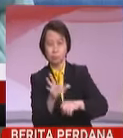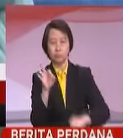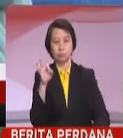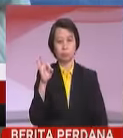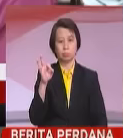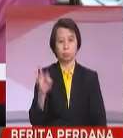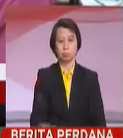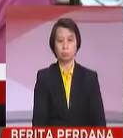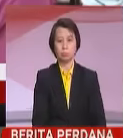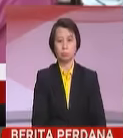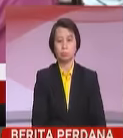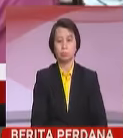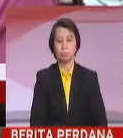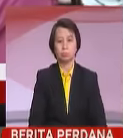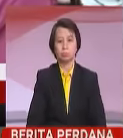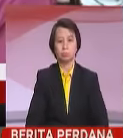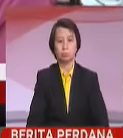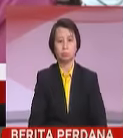COVID-19.